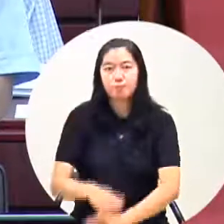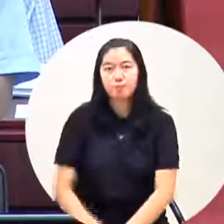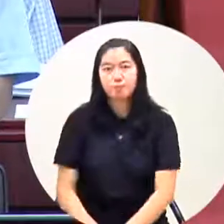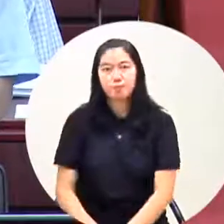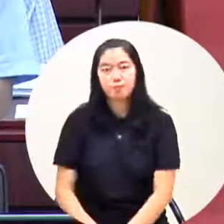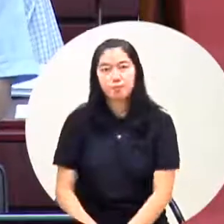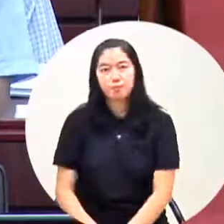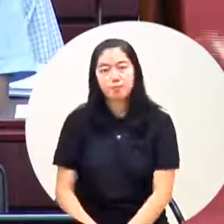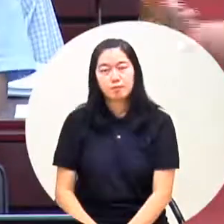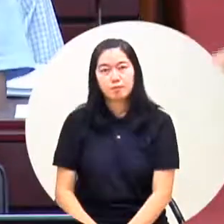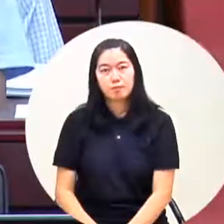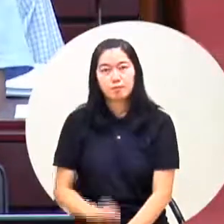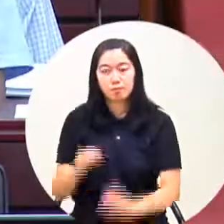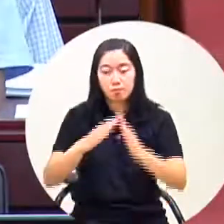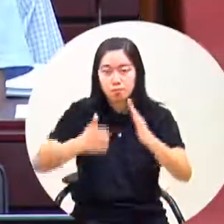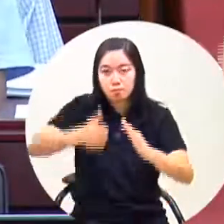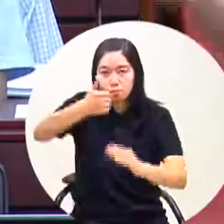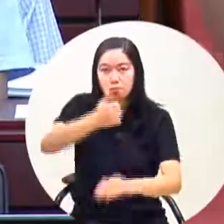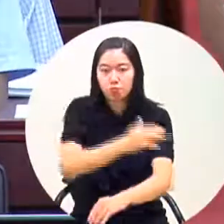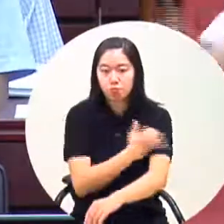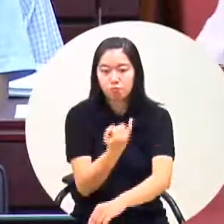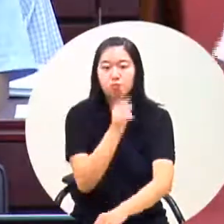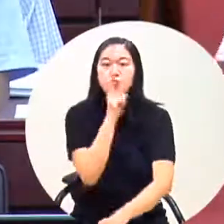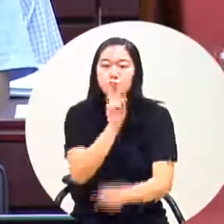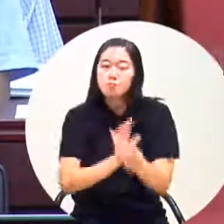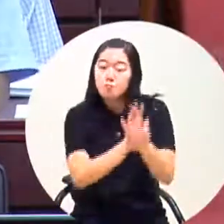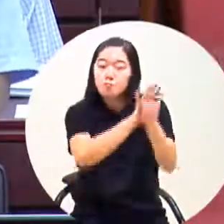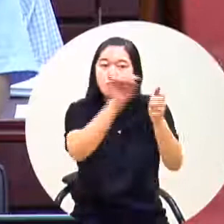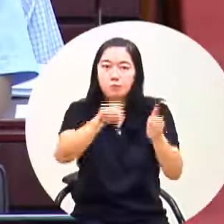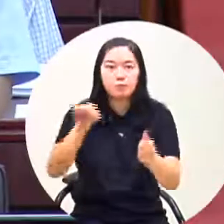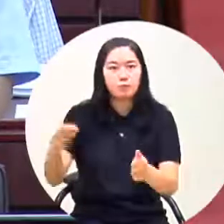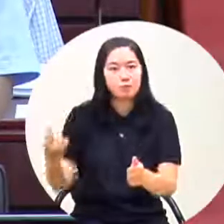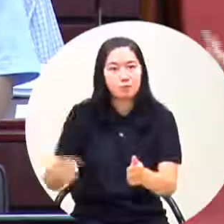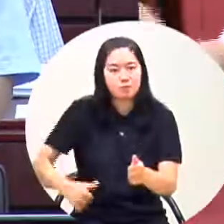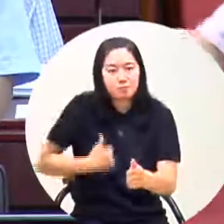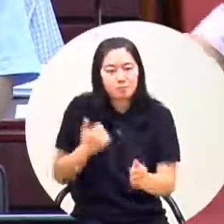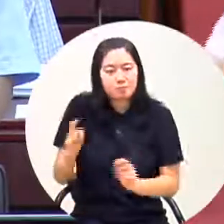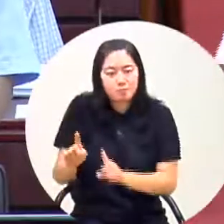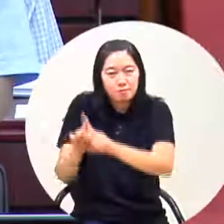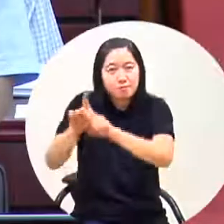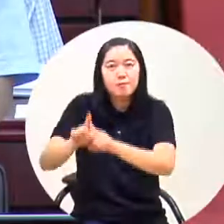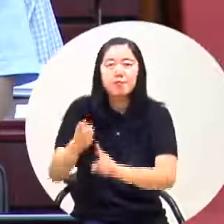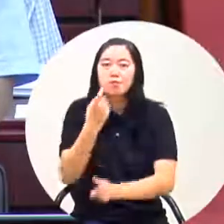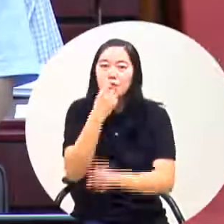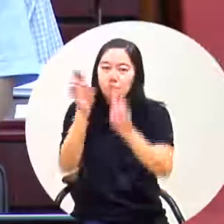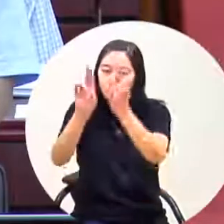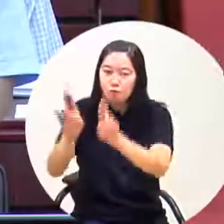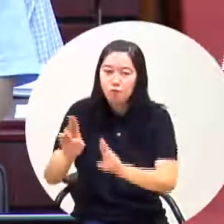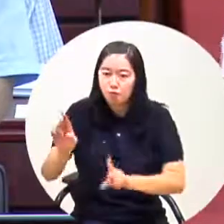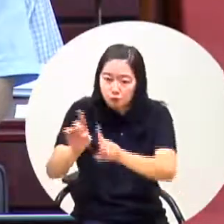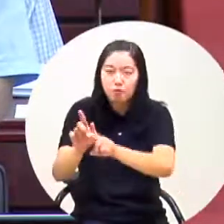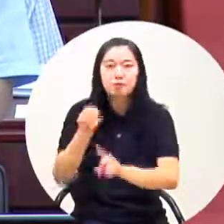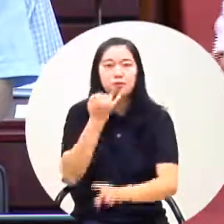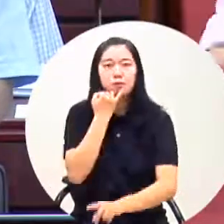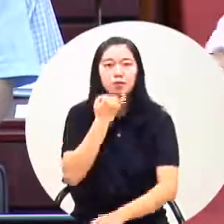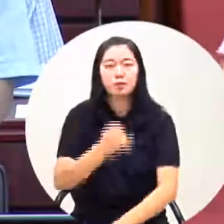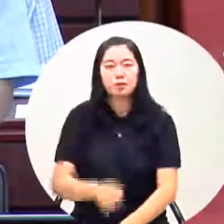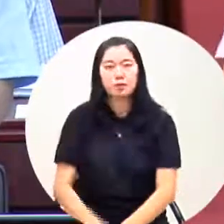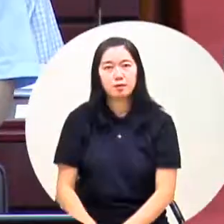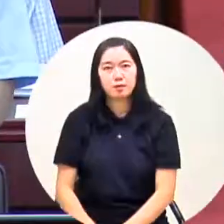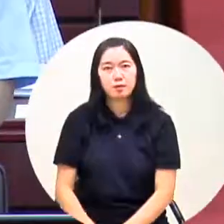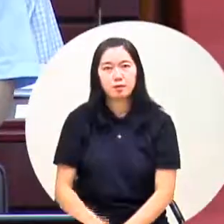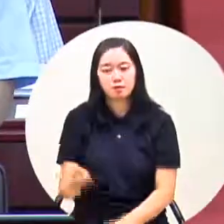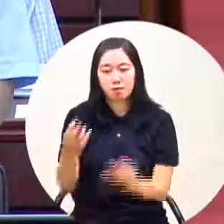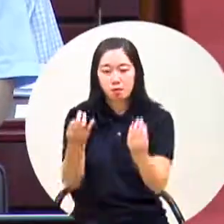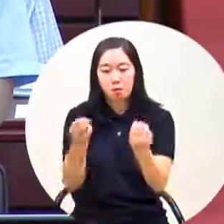才市长在那推动绿能产业，才有办法跟得上啦。不然我们后面全好像都跟不上，数据一拿出